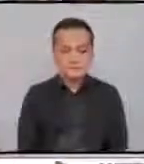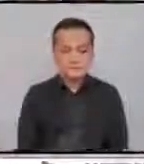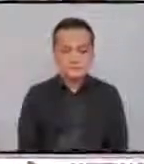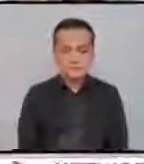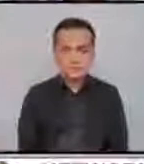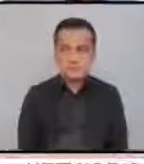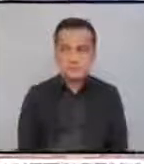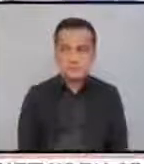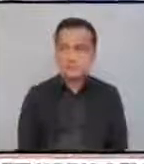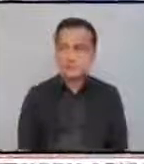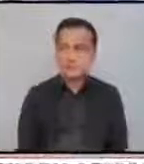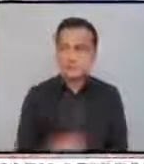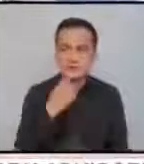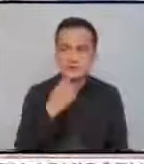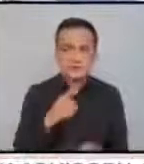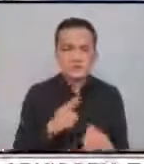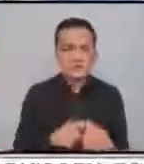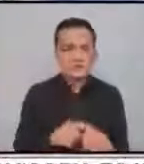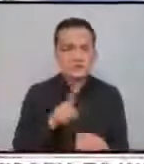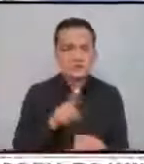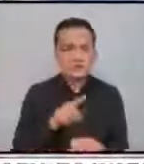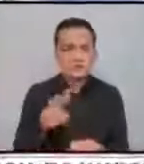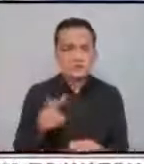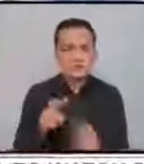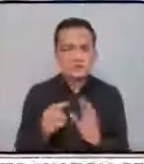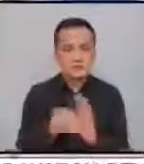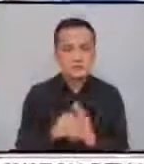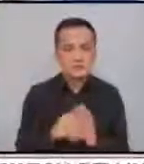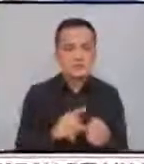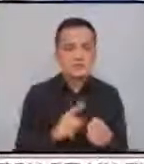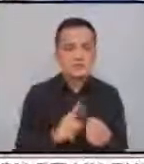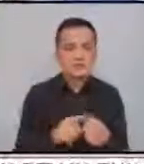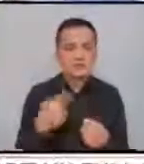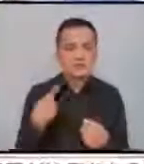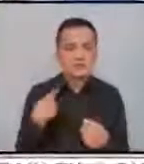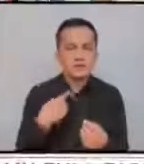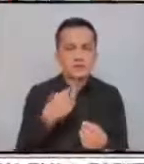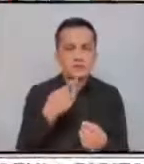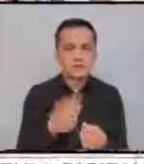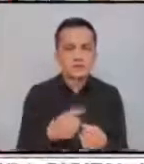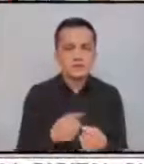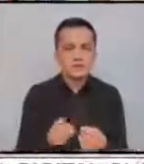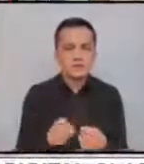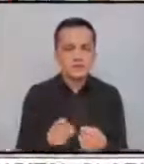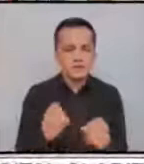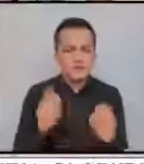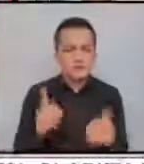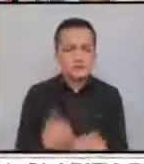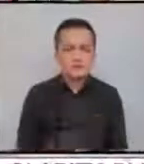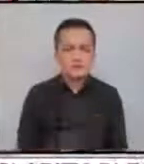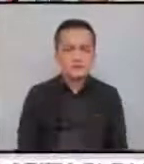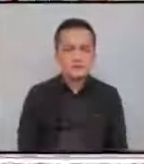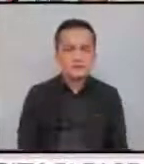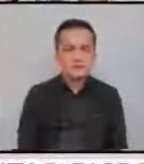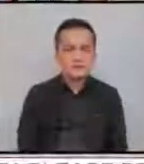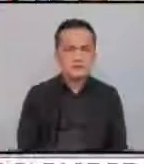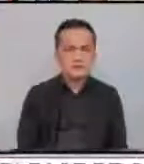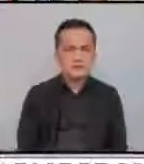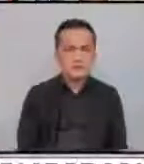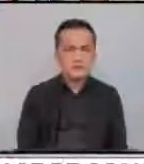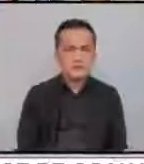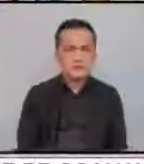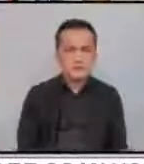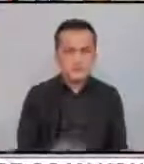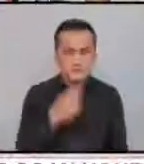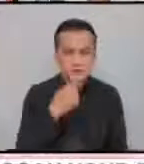minutes na tayo. Yes. Pwede na siyang i-pour gently dito sa ating vessels. Okay. And then... Ganun siya kabilis. Anong color niyan? White siya, no? Yes